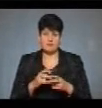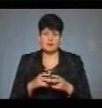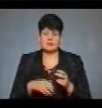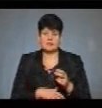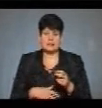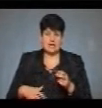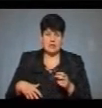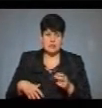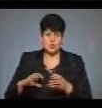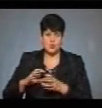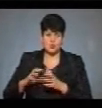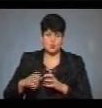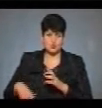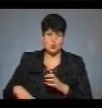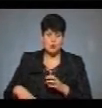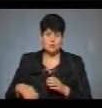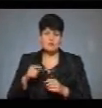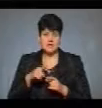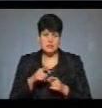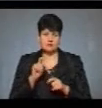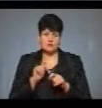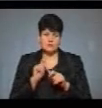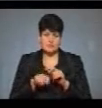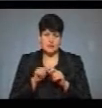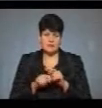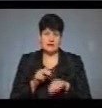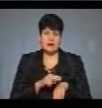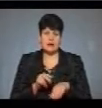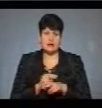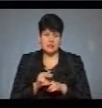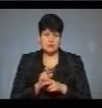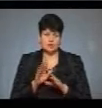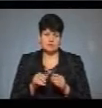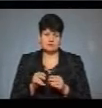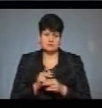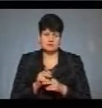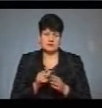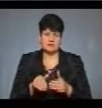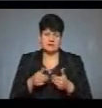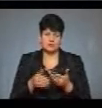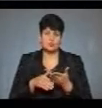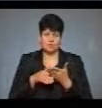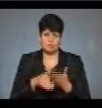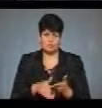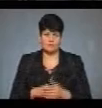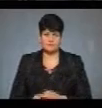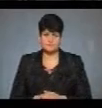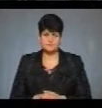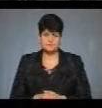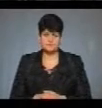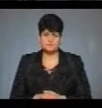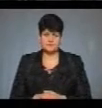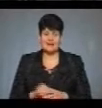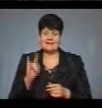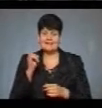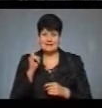та кульшового суглоба. Її дообстежили лікарі та надають допомогу, повідомив головний лікар Ярослав Чайківський.